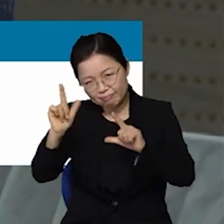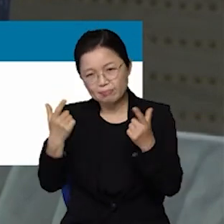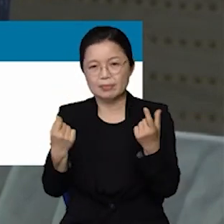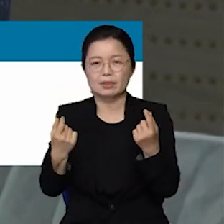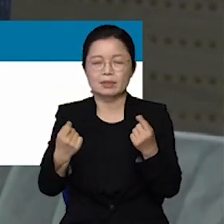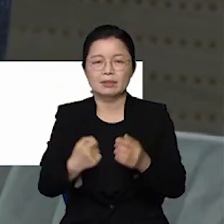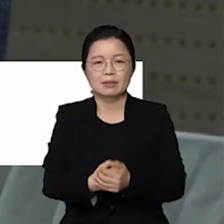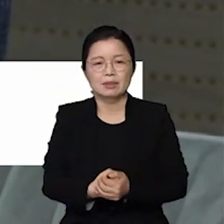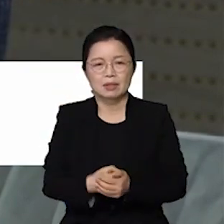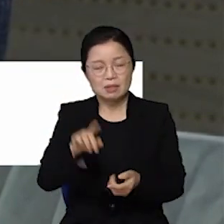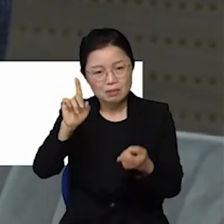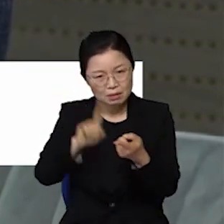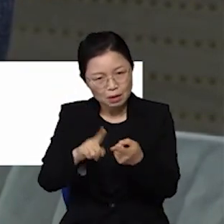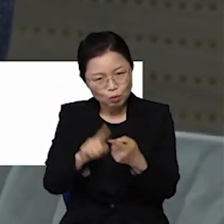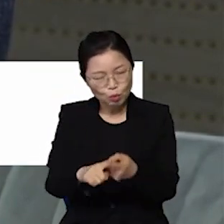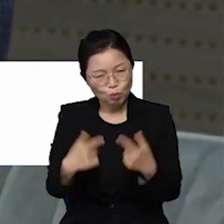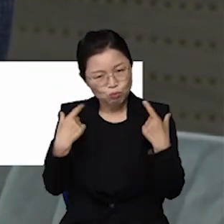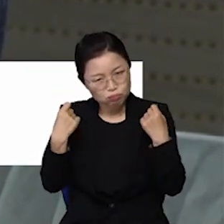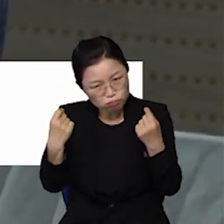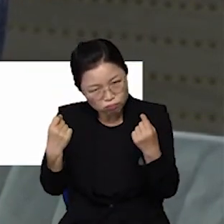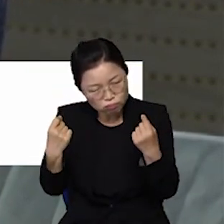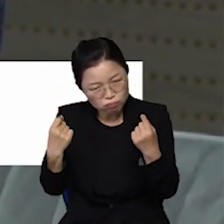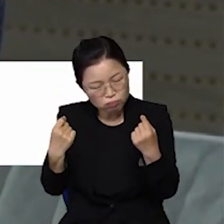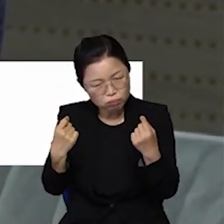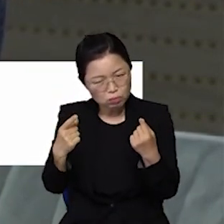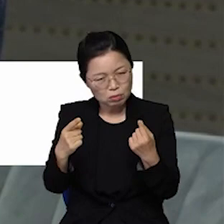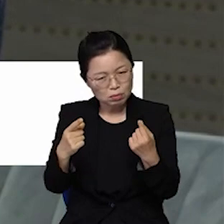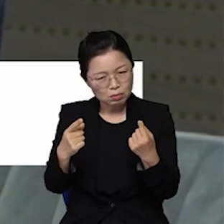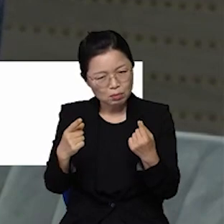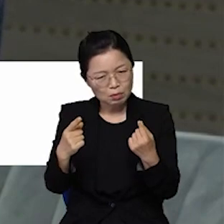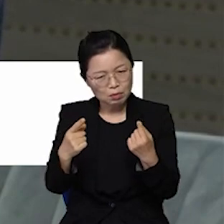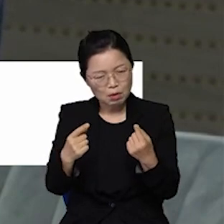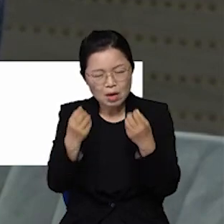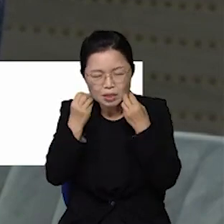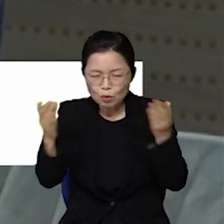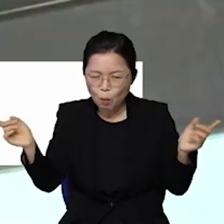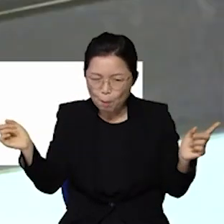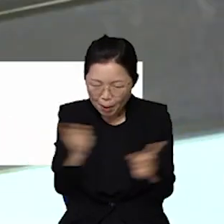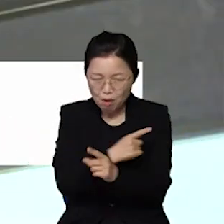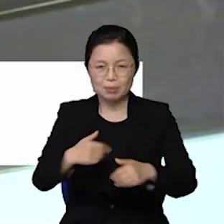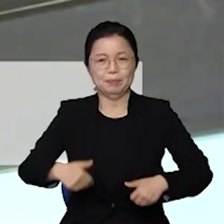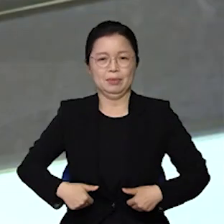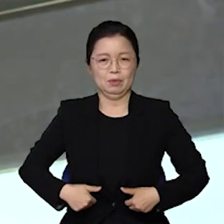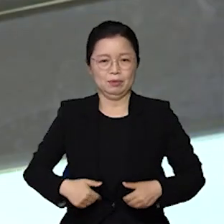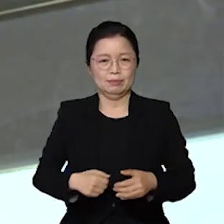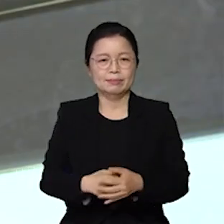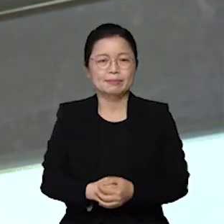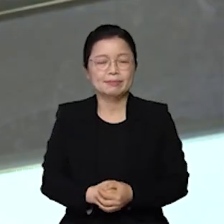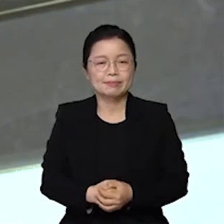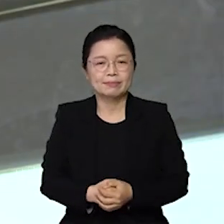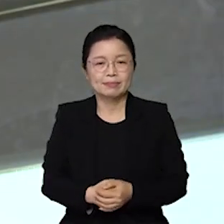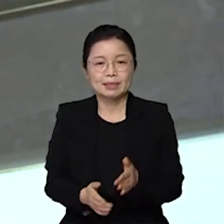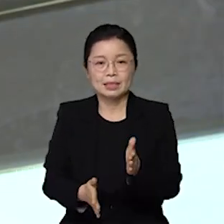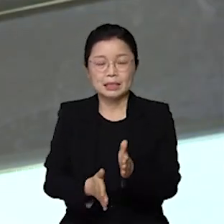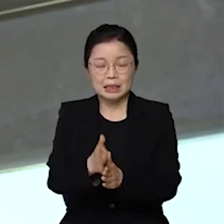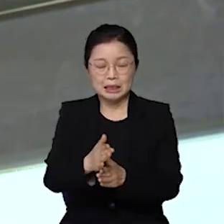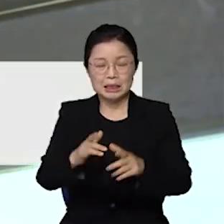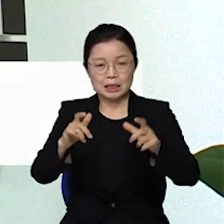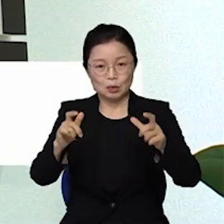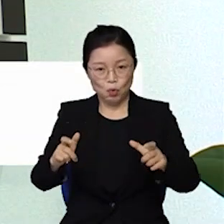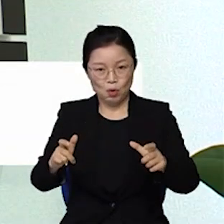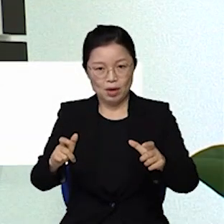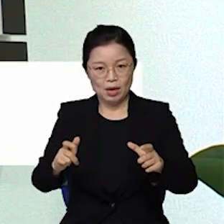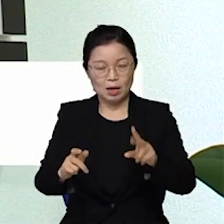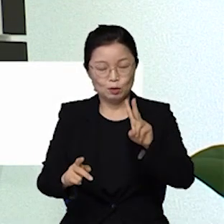들고 당을 이대로 계속 유지해야 하는지 그야말로 이제 환골탈태가 필요한 시점이고요. 시도 광역의회